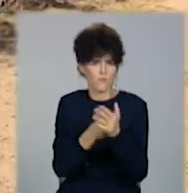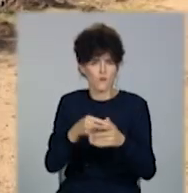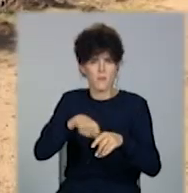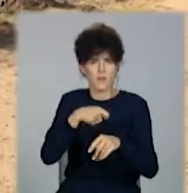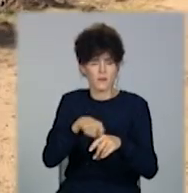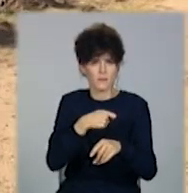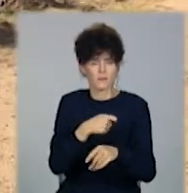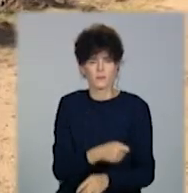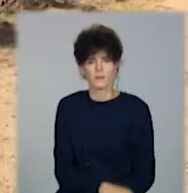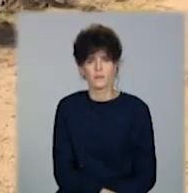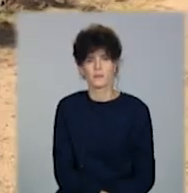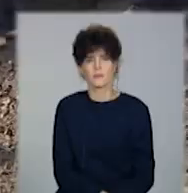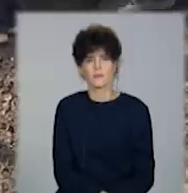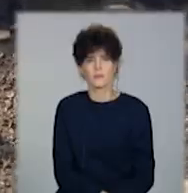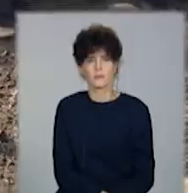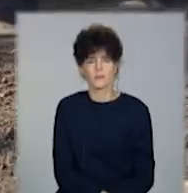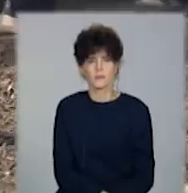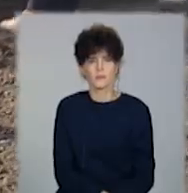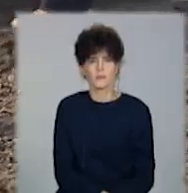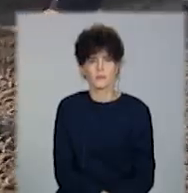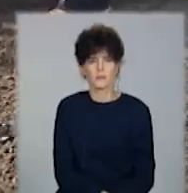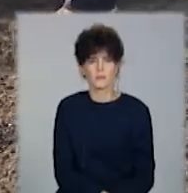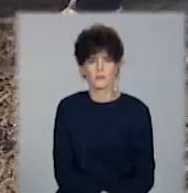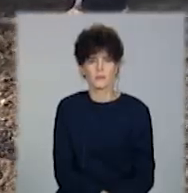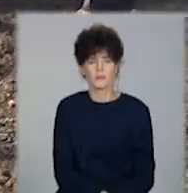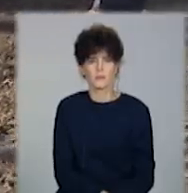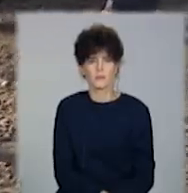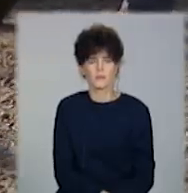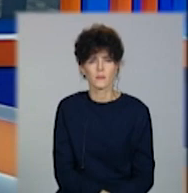Олена Успенська, Володимир Краснов, телеканал «Донбас».